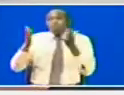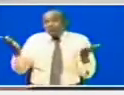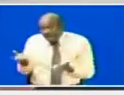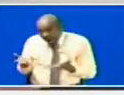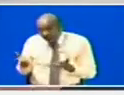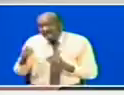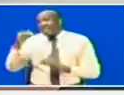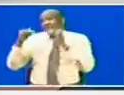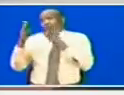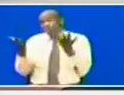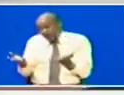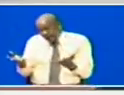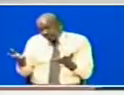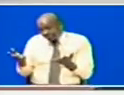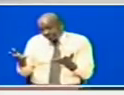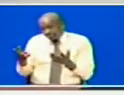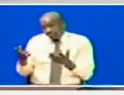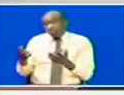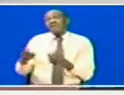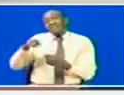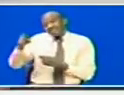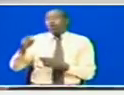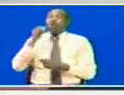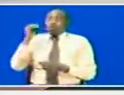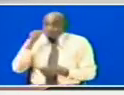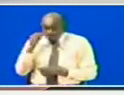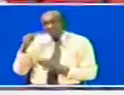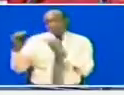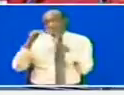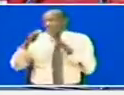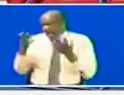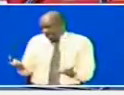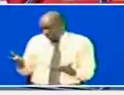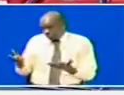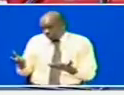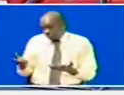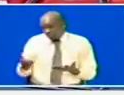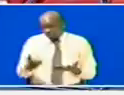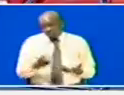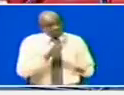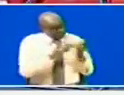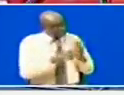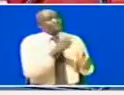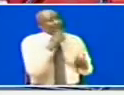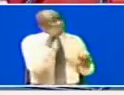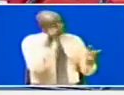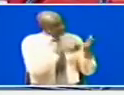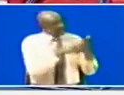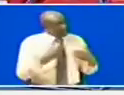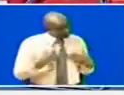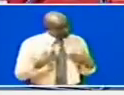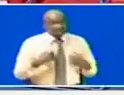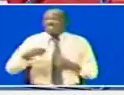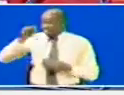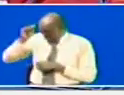wapi? Unafika wapi? Na pale nyumbani huu usawa tunauchukulia namna gani? Kwa hivyo mwanaume hana lawama. Hana, okay, lawama